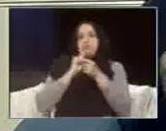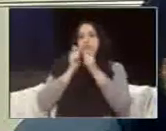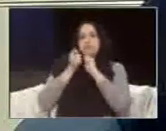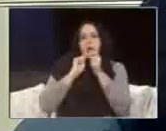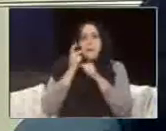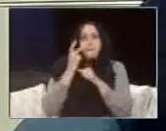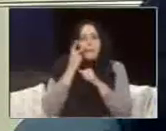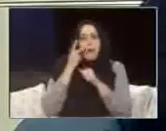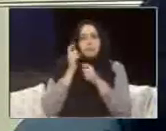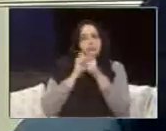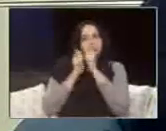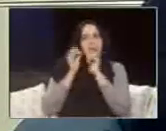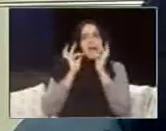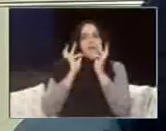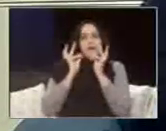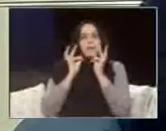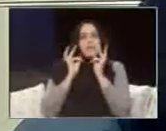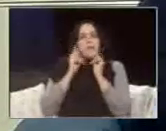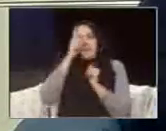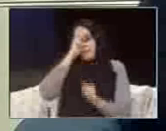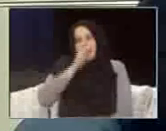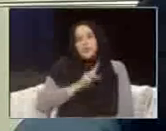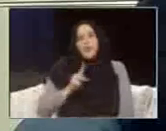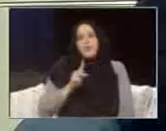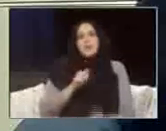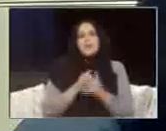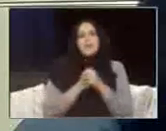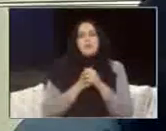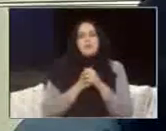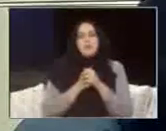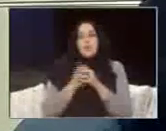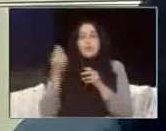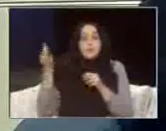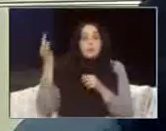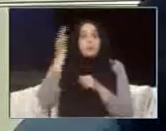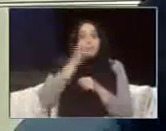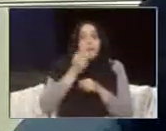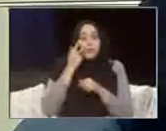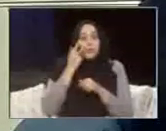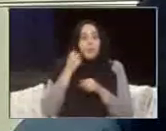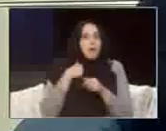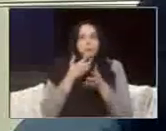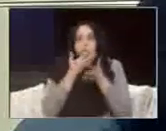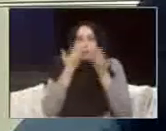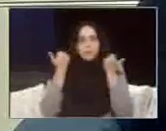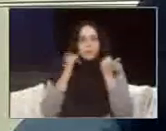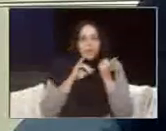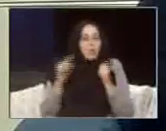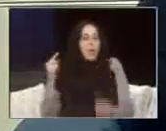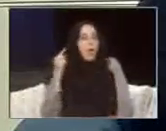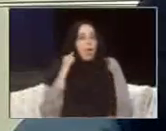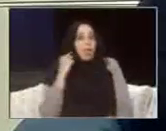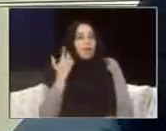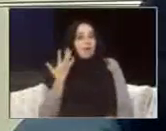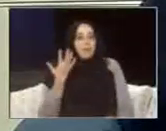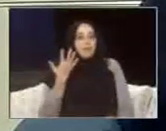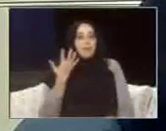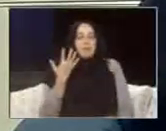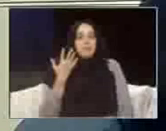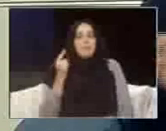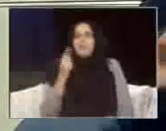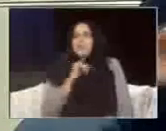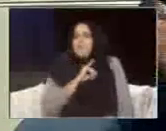مرة يعني في بعض المسائل في الفلسفة وبعض النظريات، قال فأتاني بشيء لم أطلع عليه إطلاقا، قال ولم أسمحه